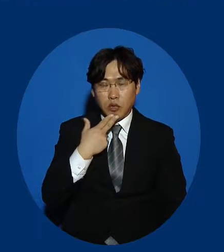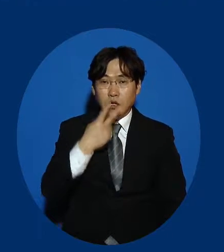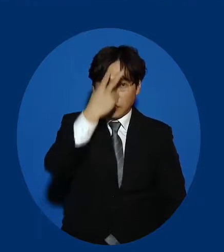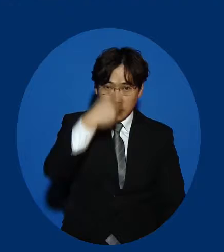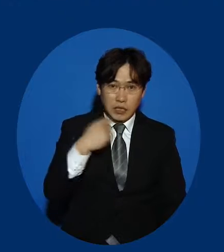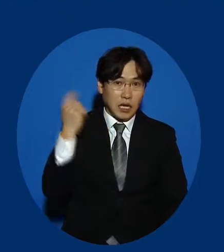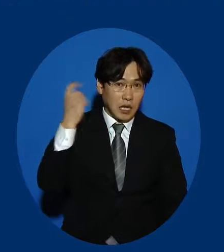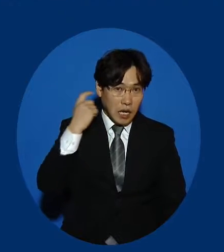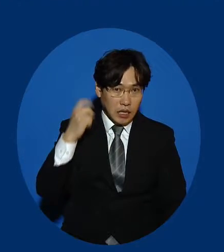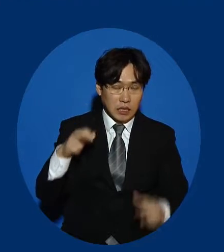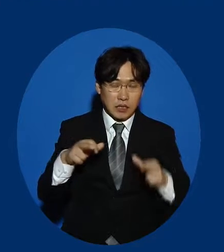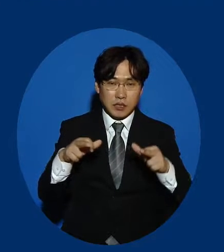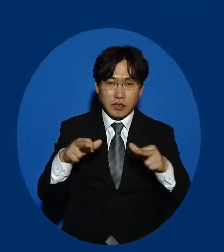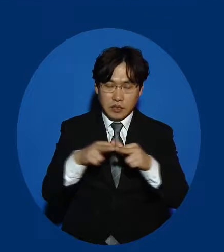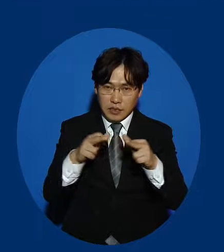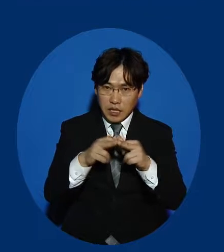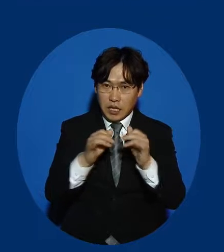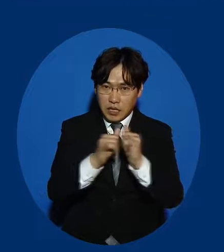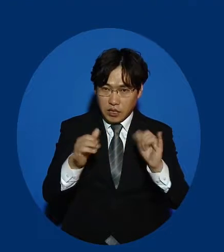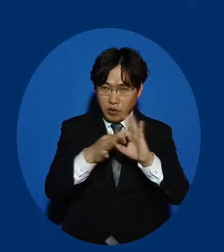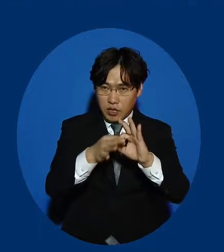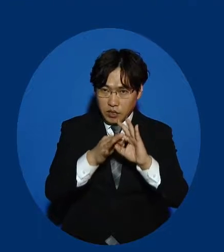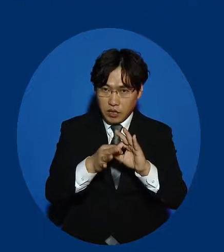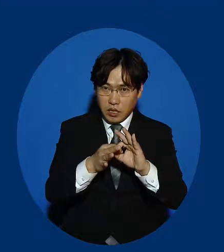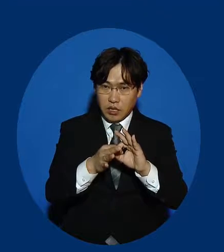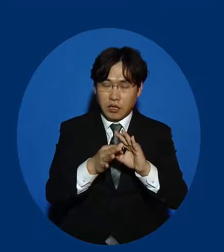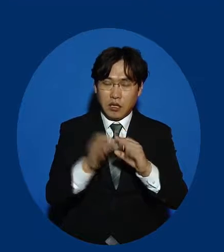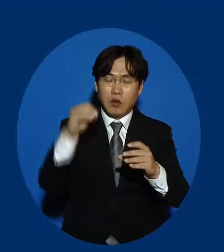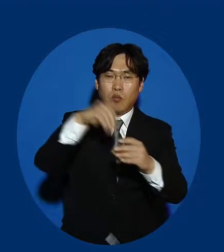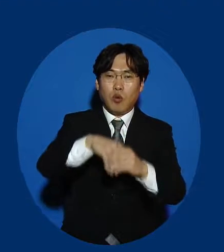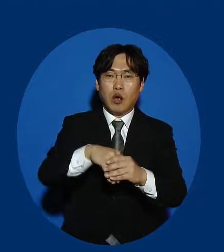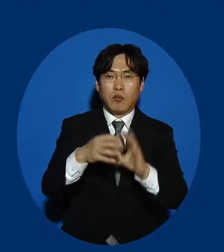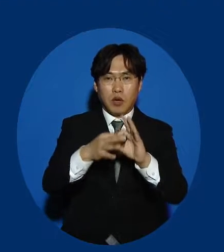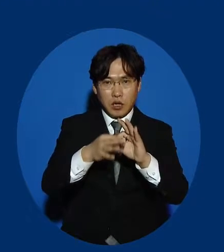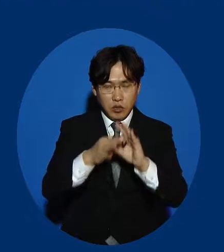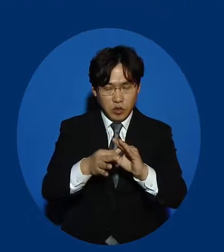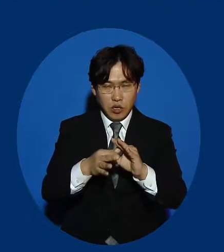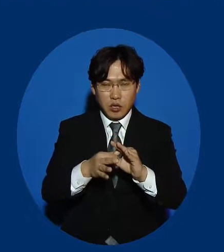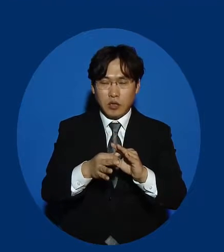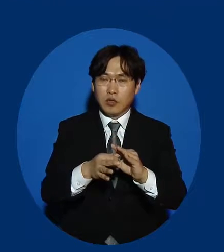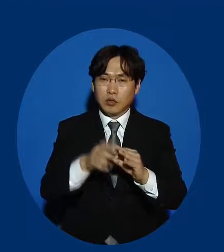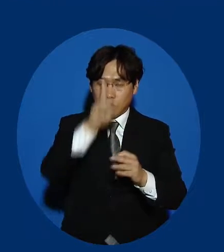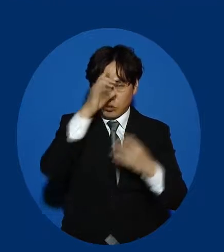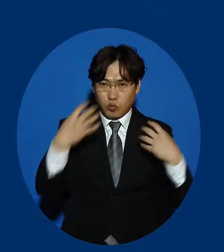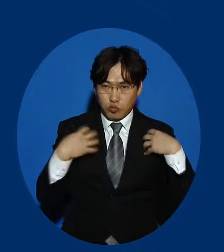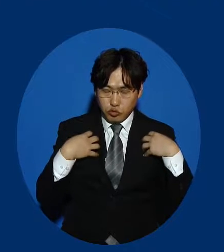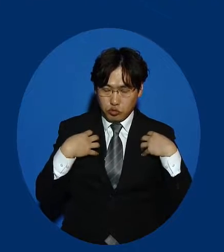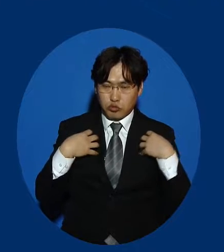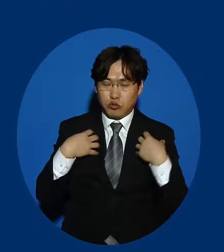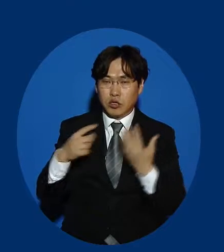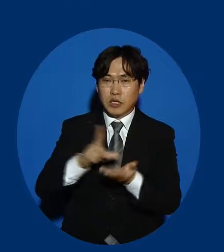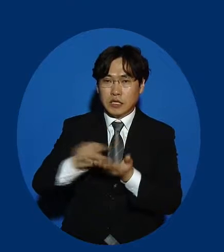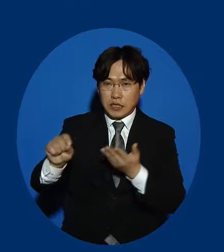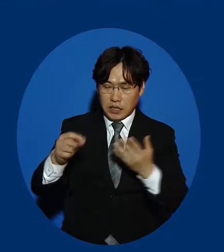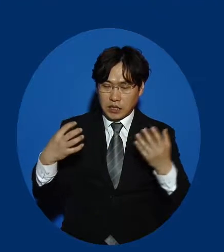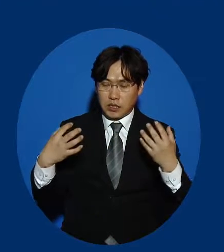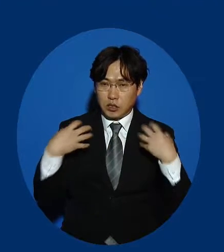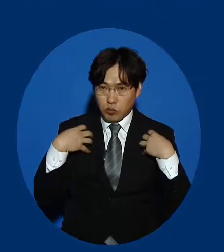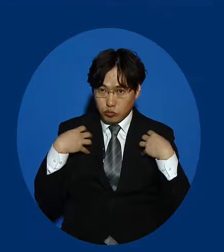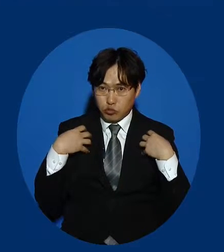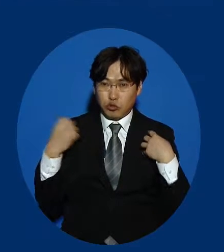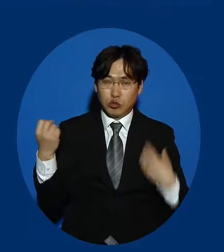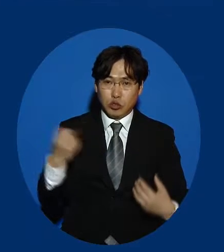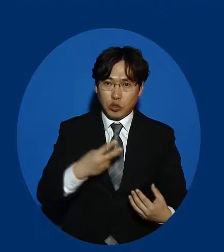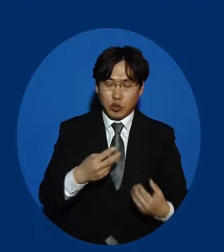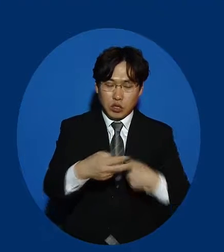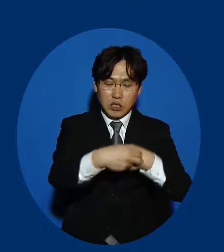있어서 기관의 역할을 어떻게 잡을 것이냐 이런 문제들, 그다음에 지자체라든가 의료기관에 과연 이걸 어떻게 수용할